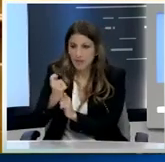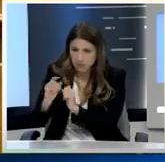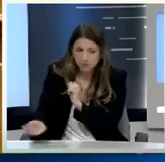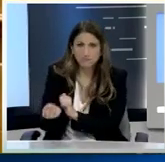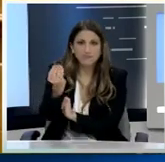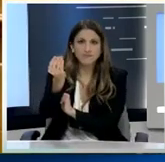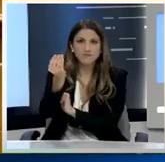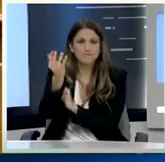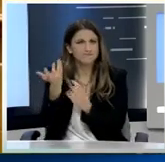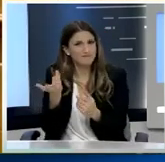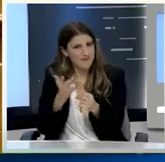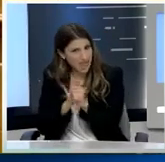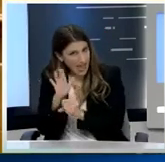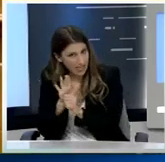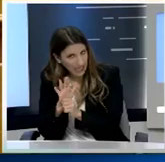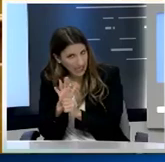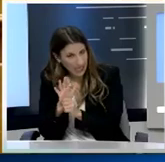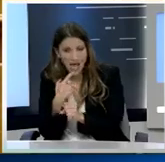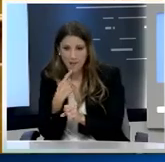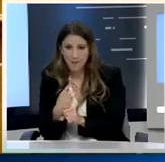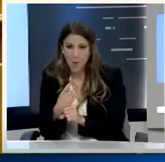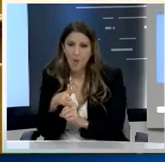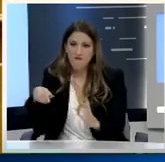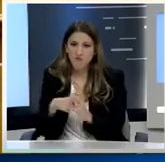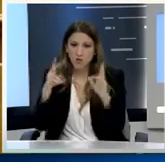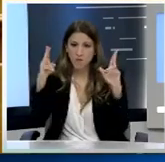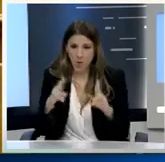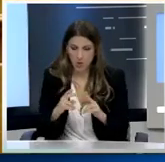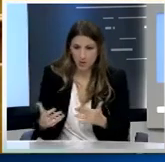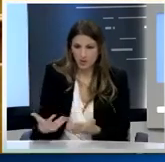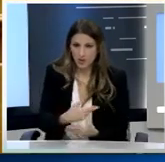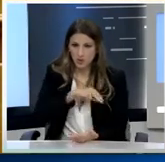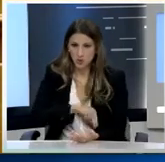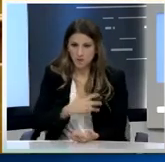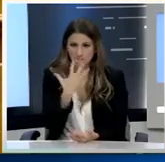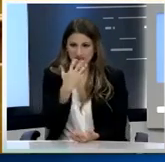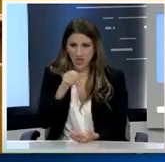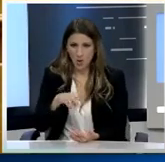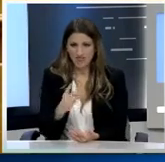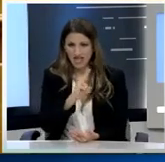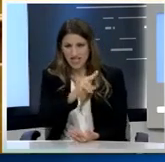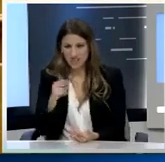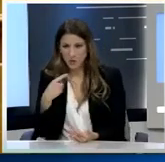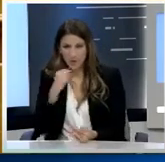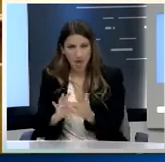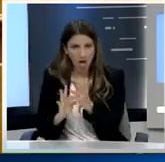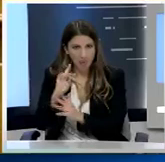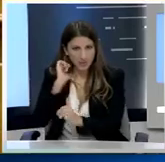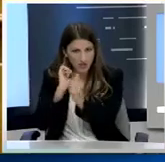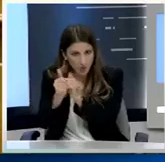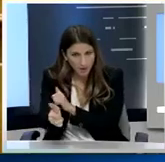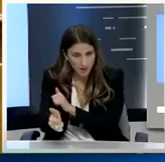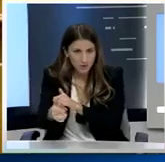ικανή αυτή η μείωση φόρων, 5,3 δις, να οδηγήσει σε τόσο μεγάλη τόνωση της ανάπτυξης, που